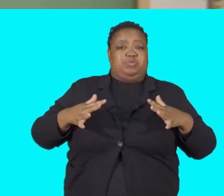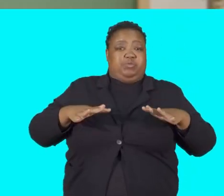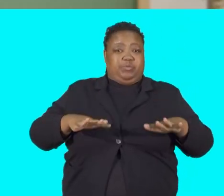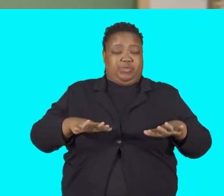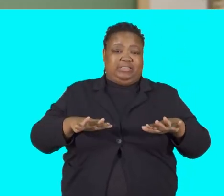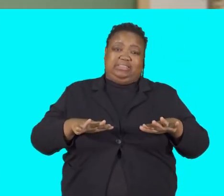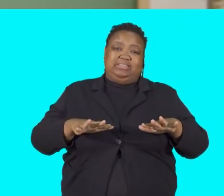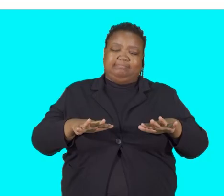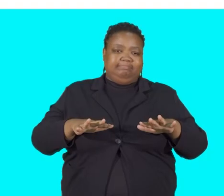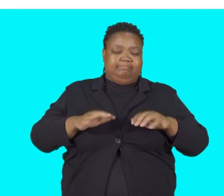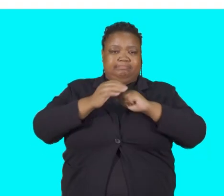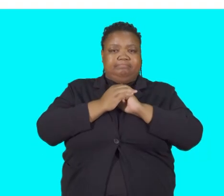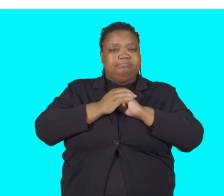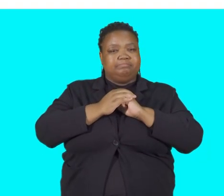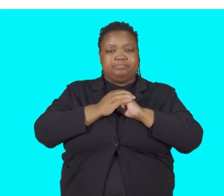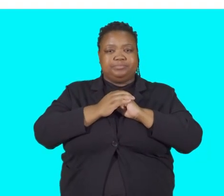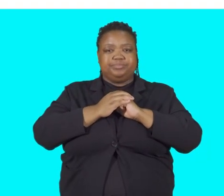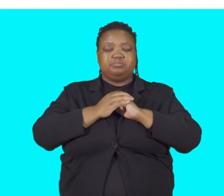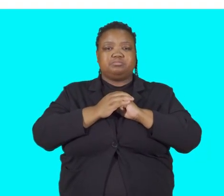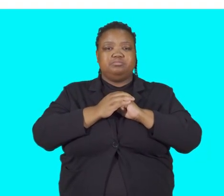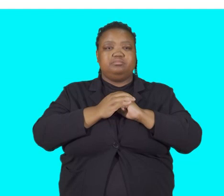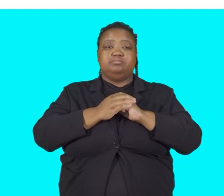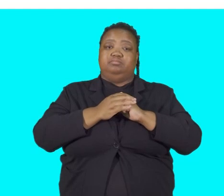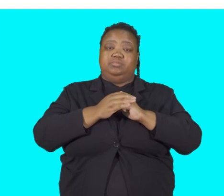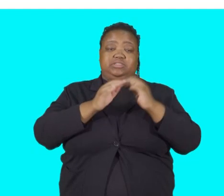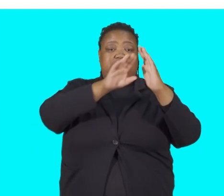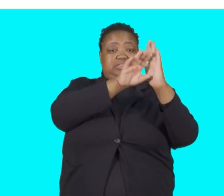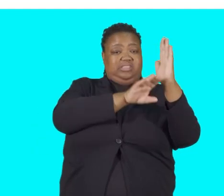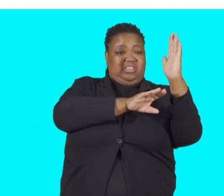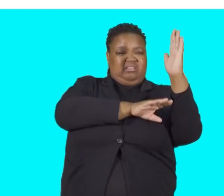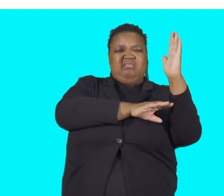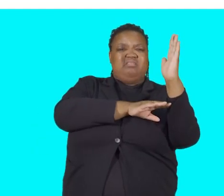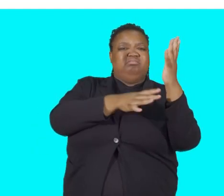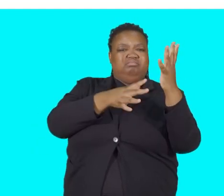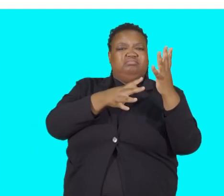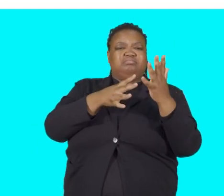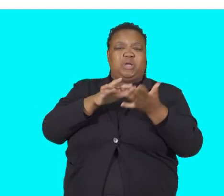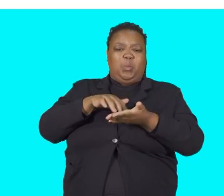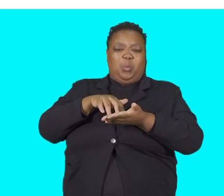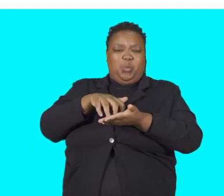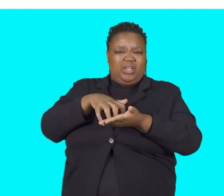ayizukuba iphelele apho. Ingena nzulu, ilungisa ubuthathaka,